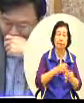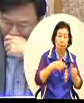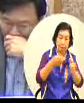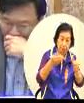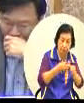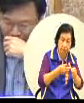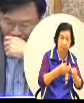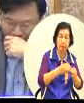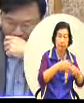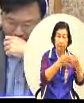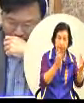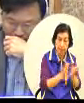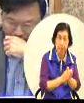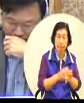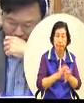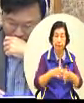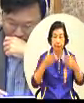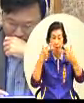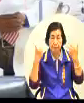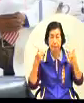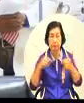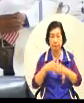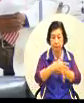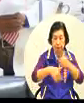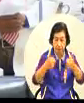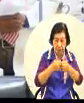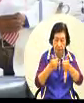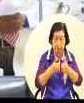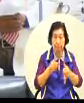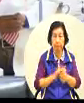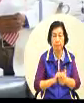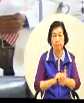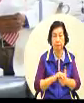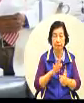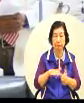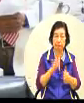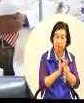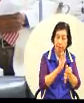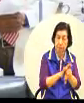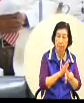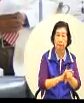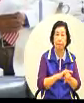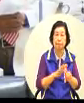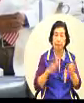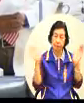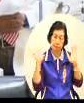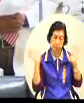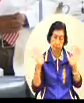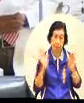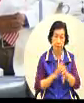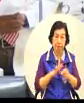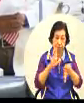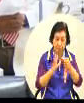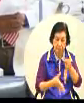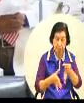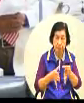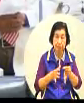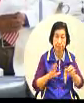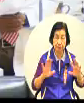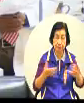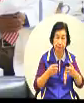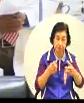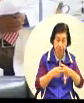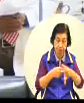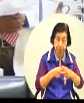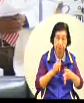们教育局也做同样的教材，但是我们也编到这个幼儿园，那也编到国中小，但是所有的老师基本上都